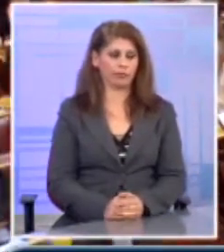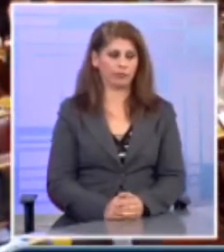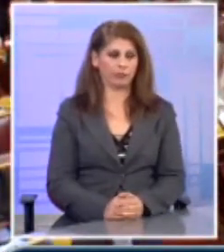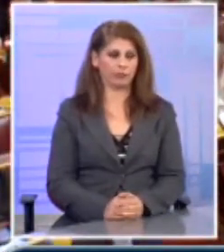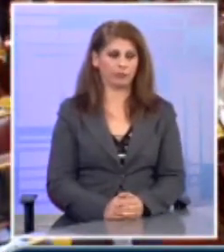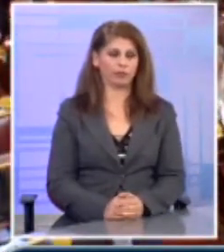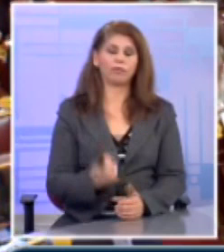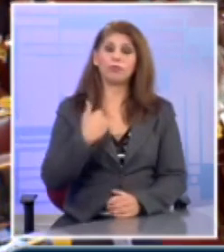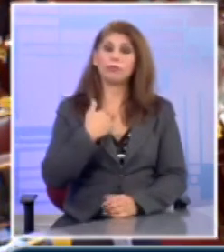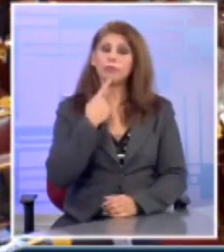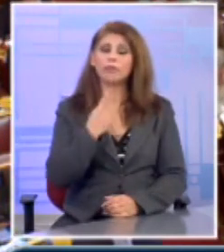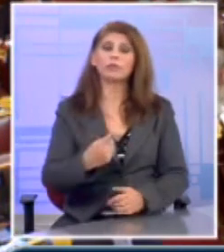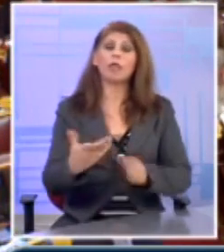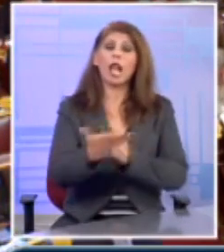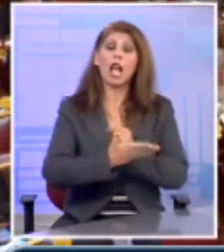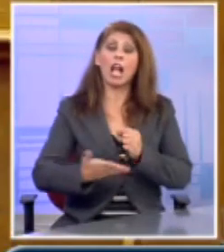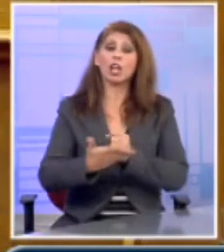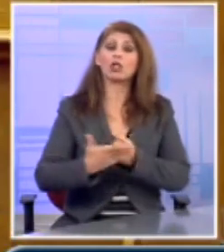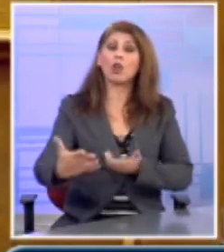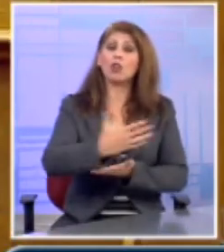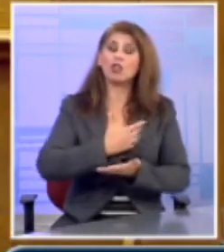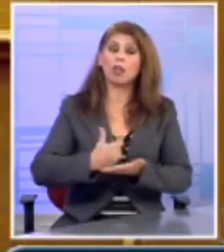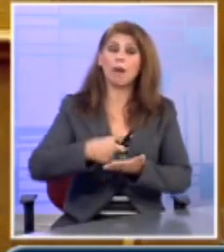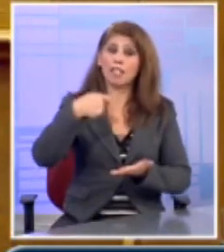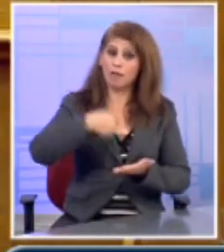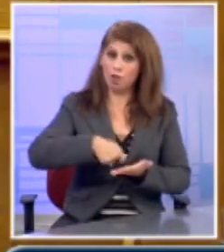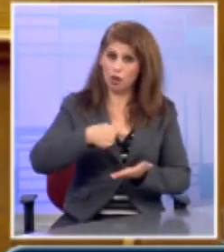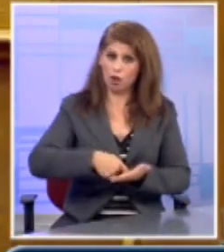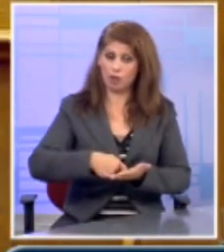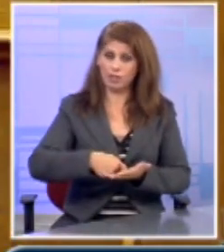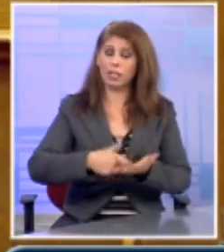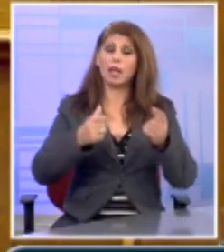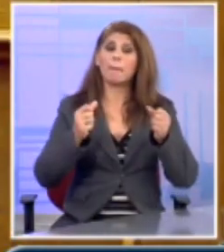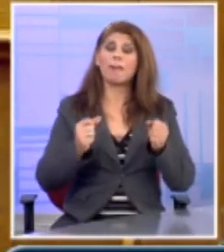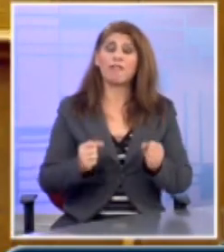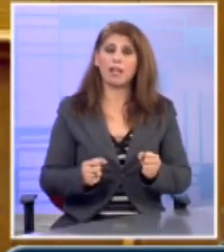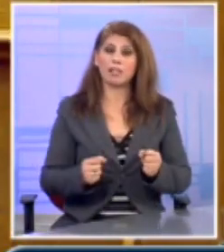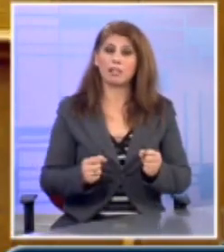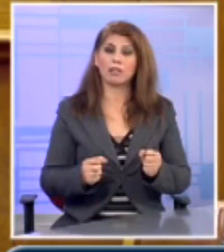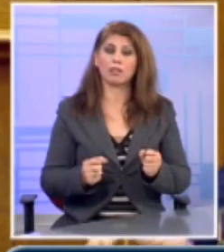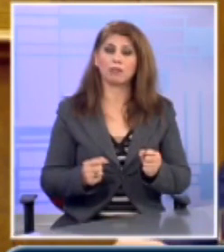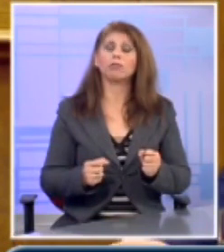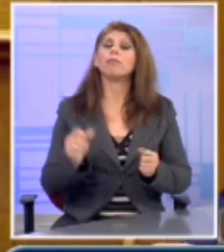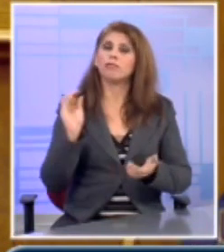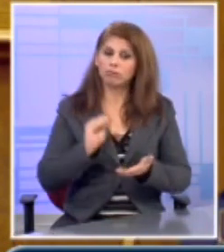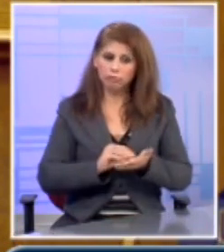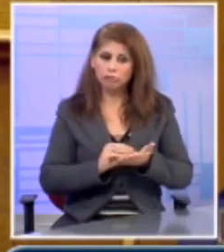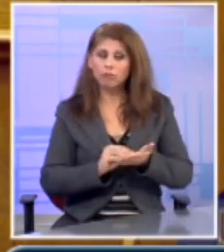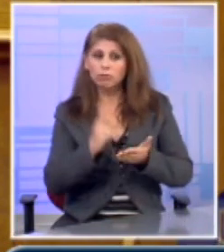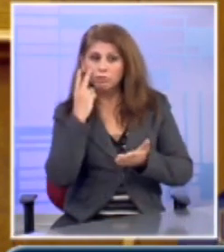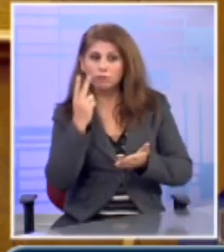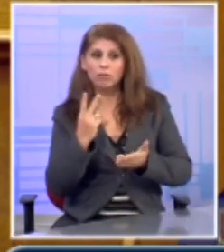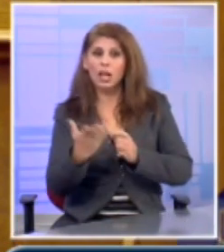Θα προσδιορίσουμε το αγροτικό εισόδημα και τη φορολόγησή του με βάση τον επανακαθορισμό της έννοιας της